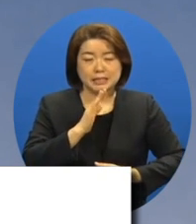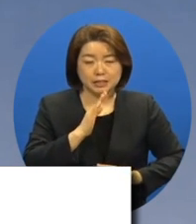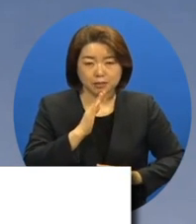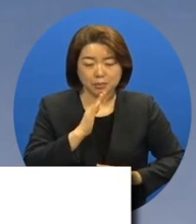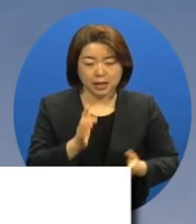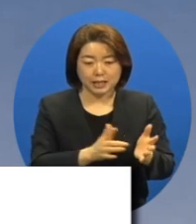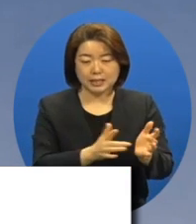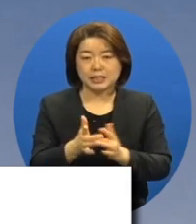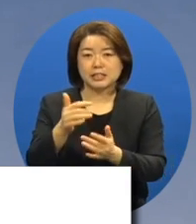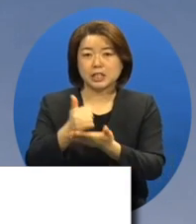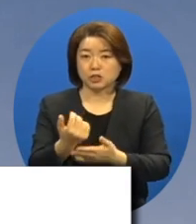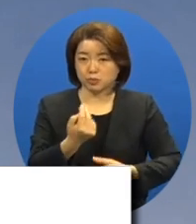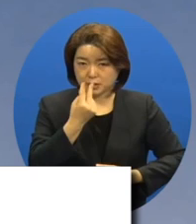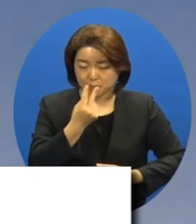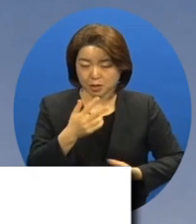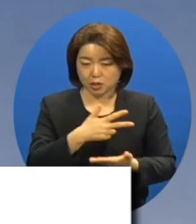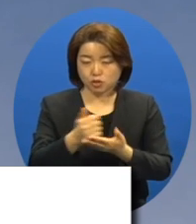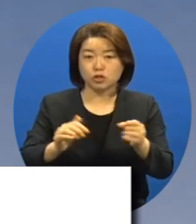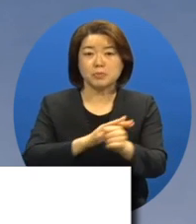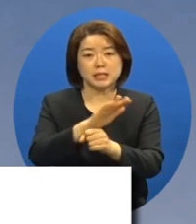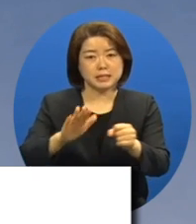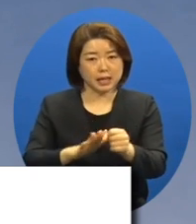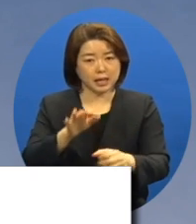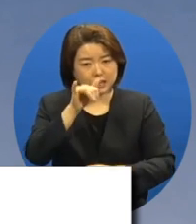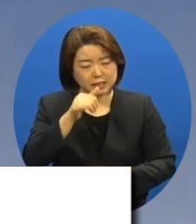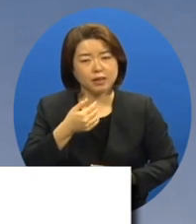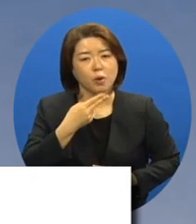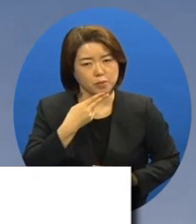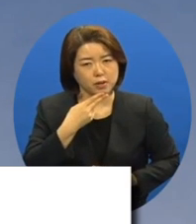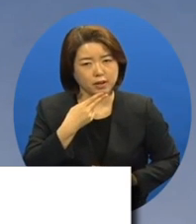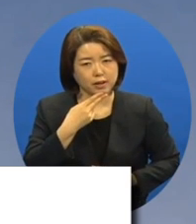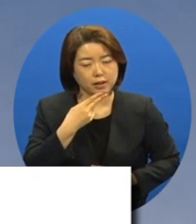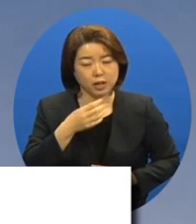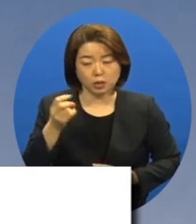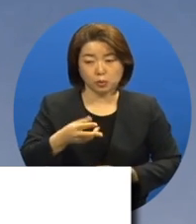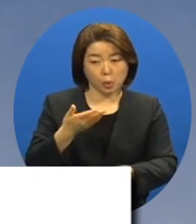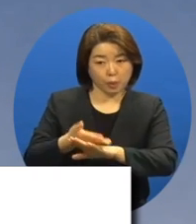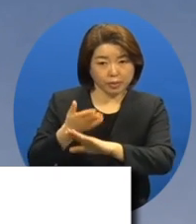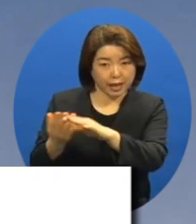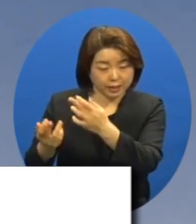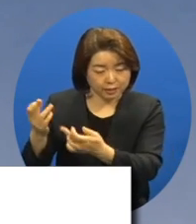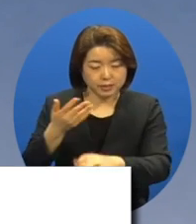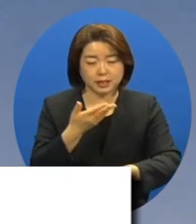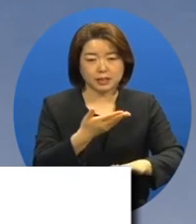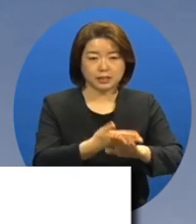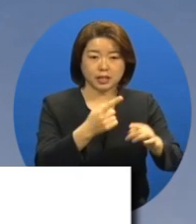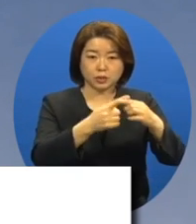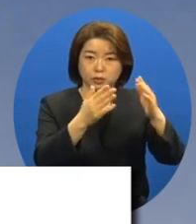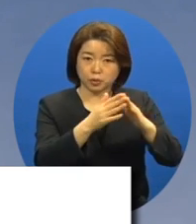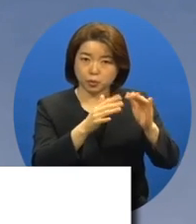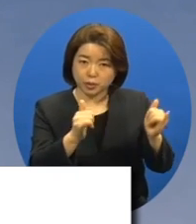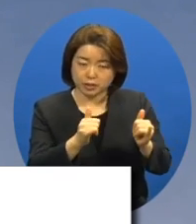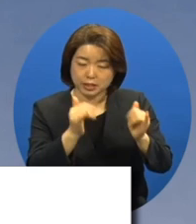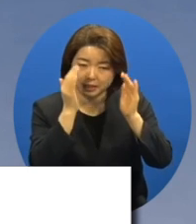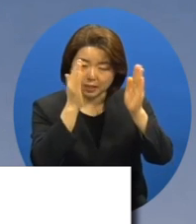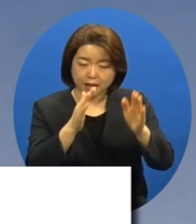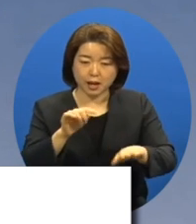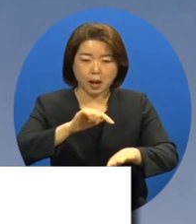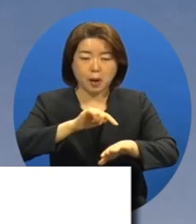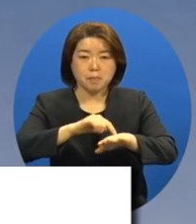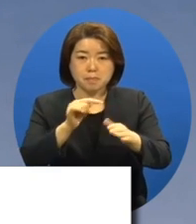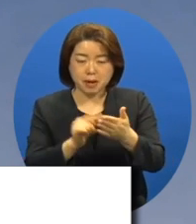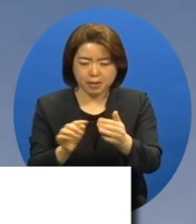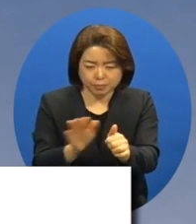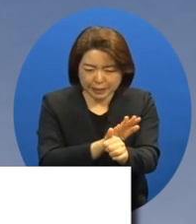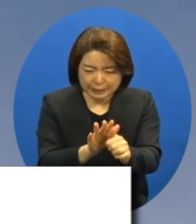생명 주님의 사랑 인가 다른 형제 다른 교인들을 향한 배려하는 마음 따뜻한